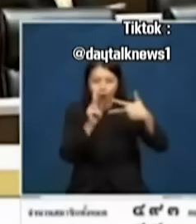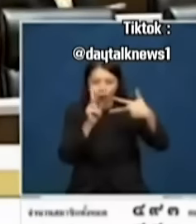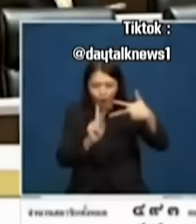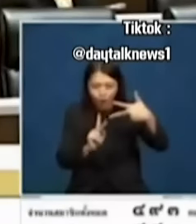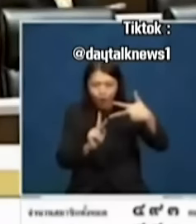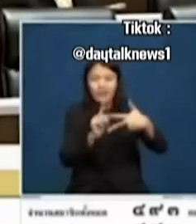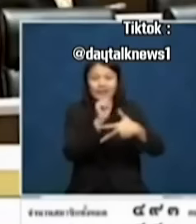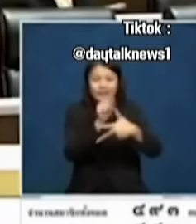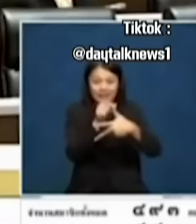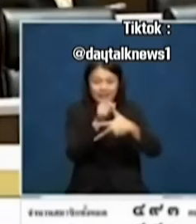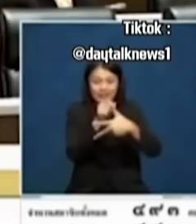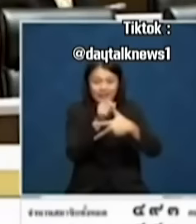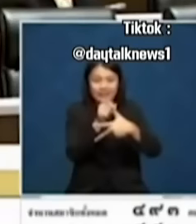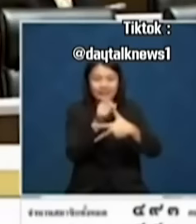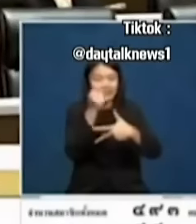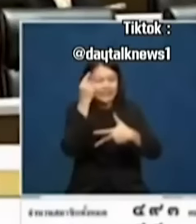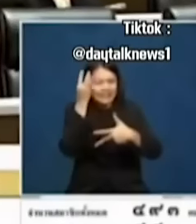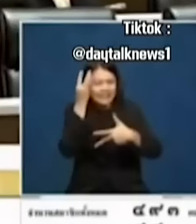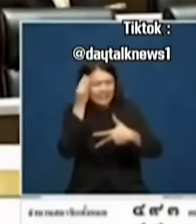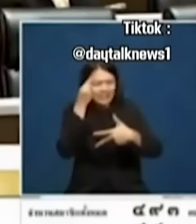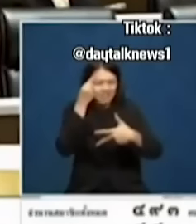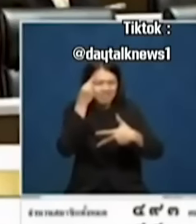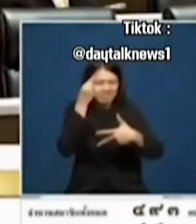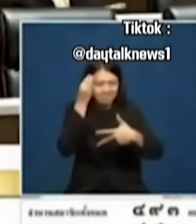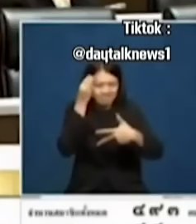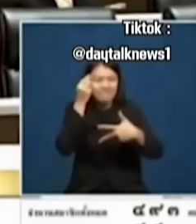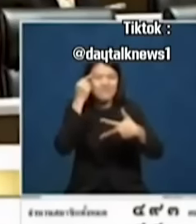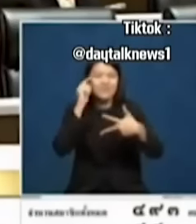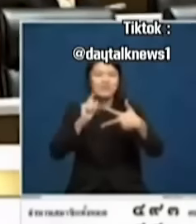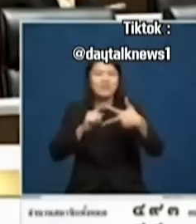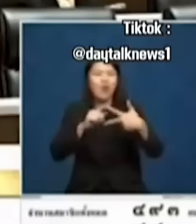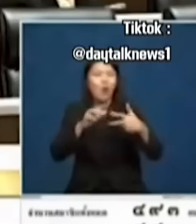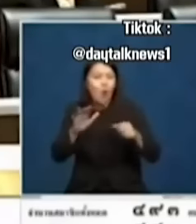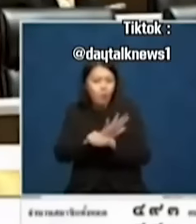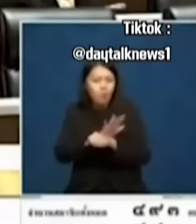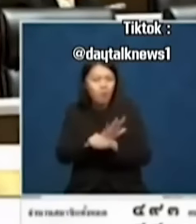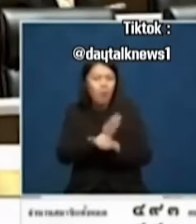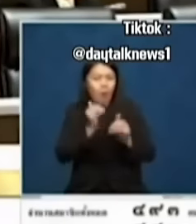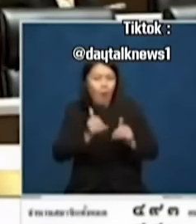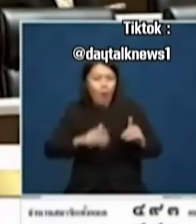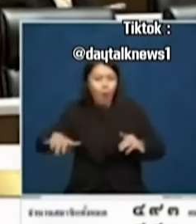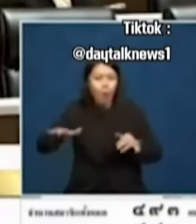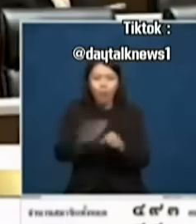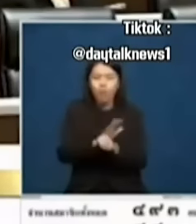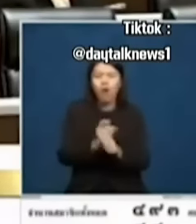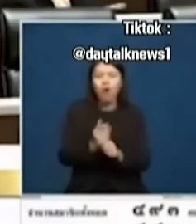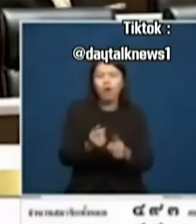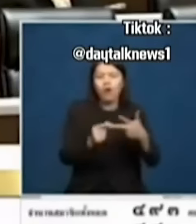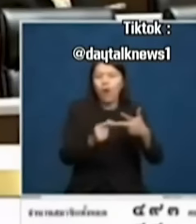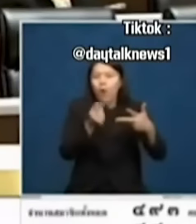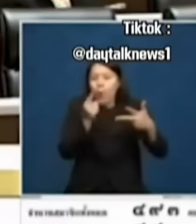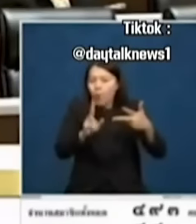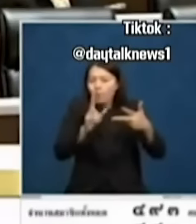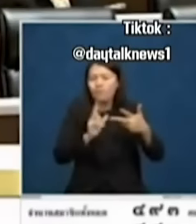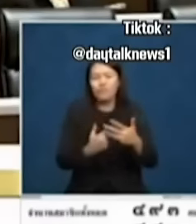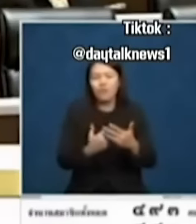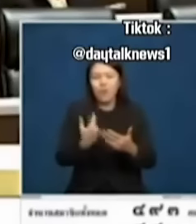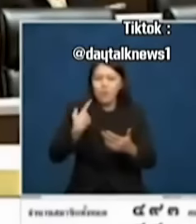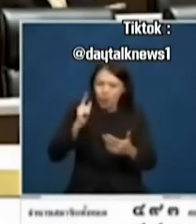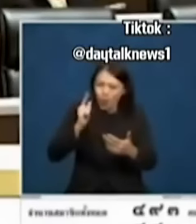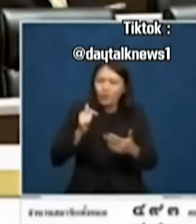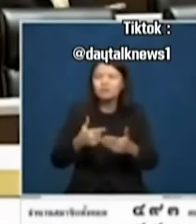นแล้ว แล้วก็พรรคส้มเนี่ยที่ยังเป็นประเด็นไวรัลในโลกโซเชียลนะก็คือการอภิปร